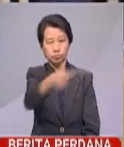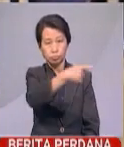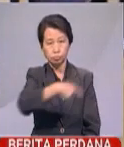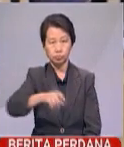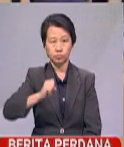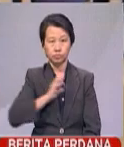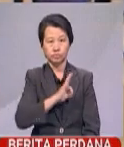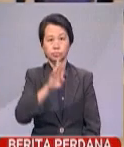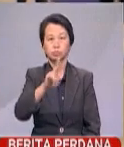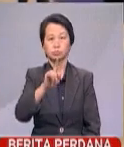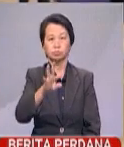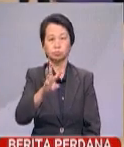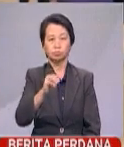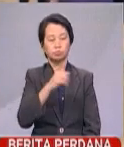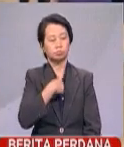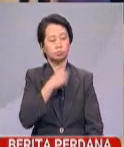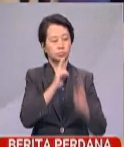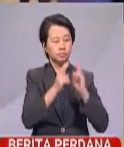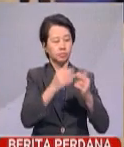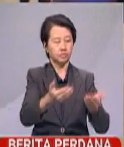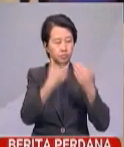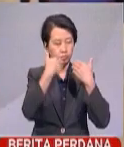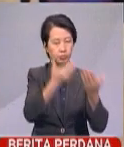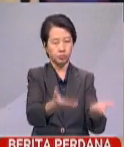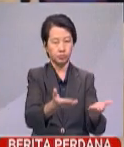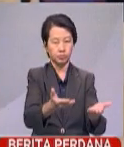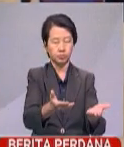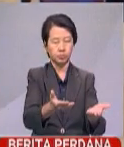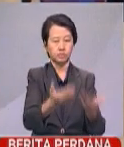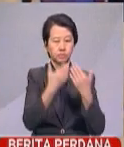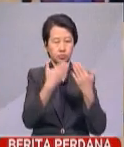saya ingin merakamkan ucapan terima kasih kepada